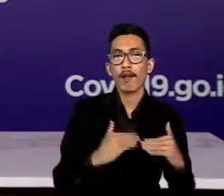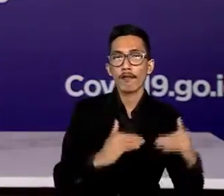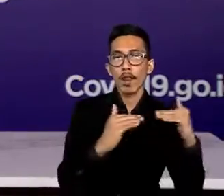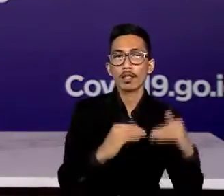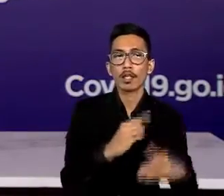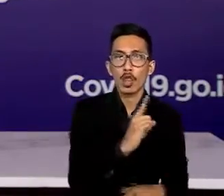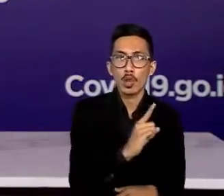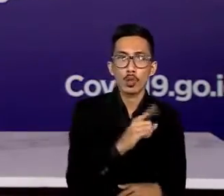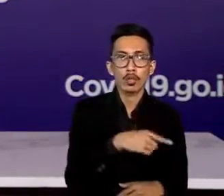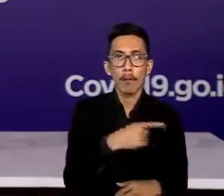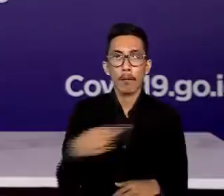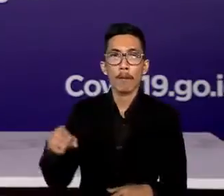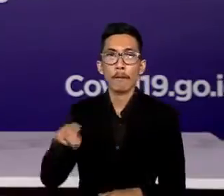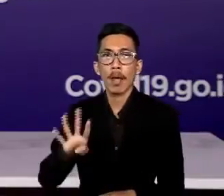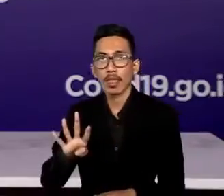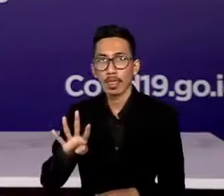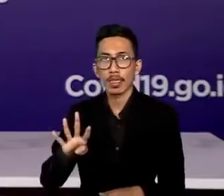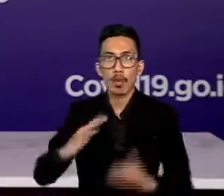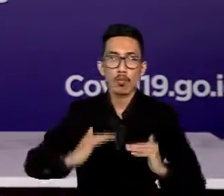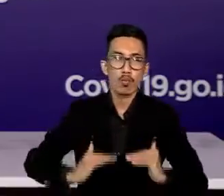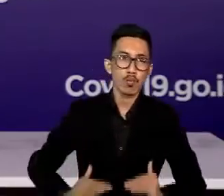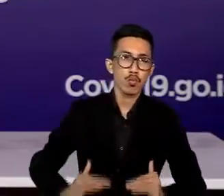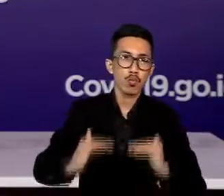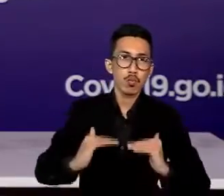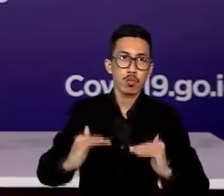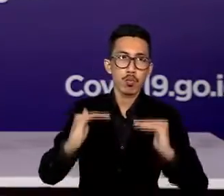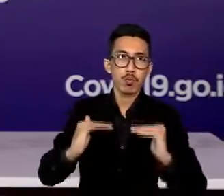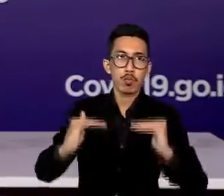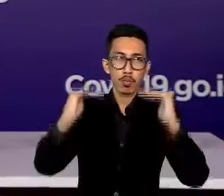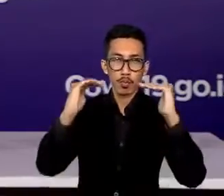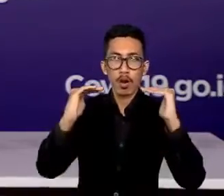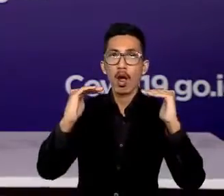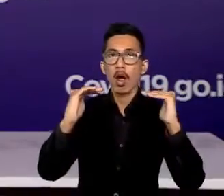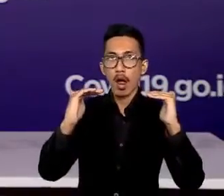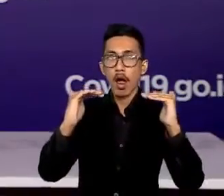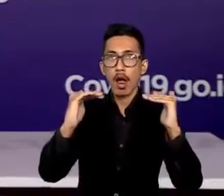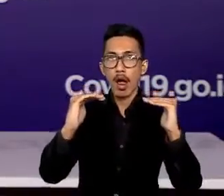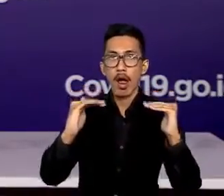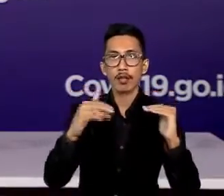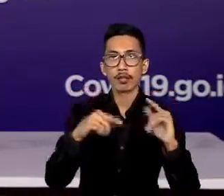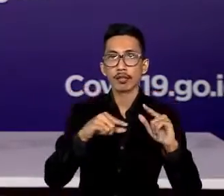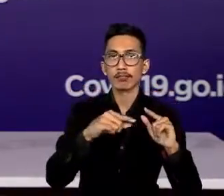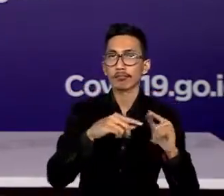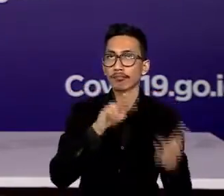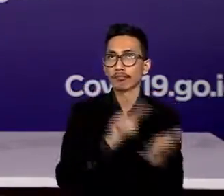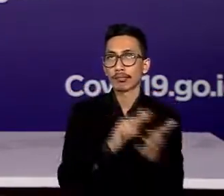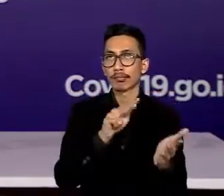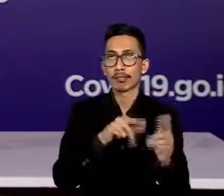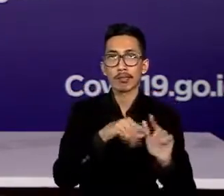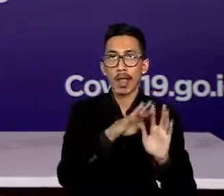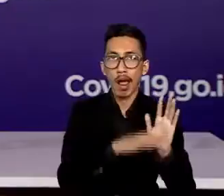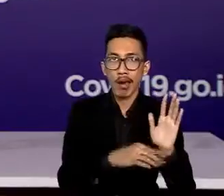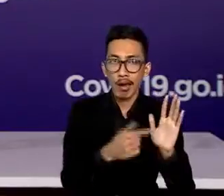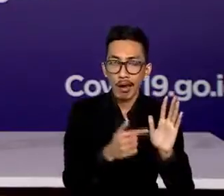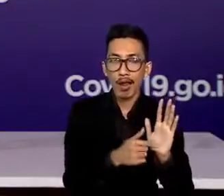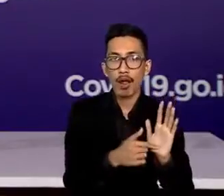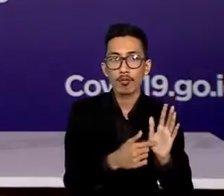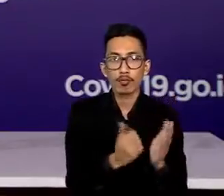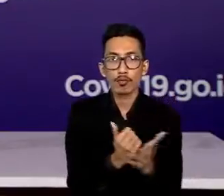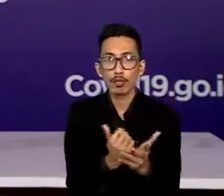perlu diketahui bahwa perpanjangan kebijakan dengan penyesuaian ini dilakukan untuk meningkatkan